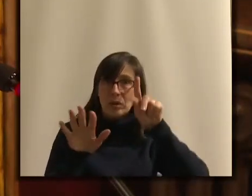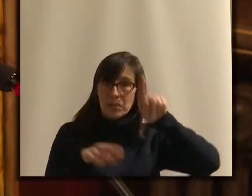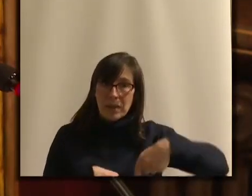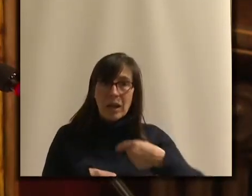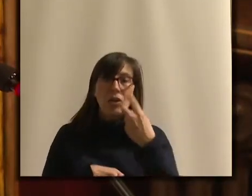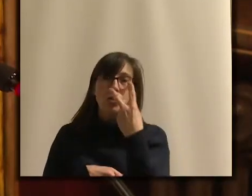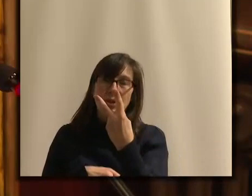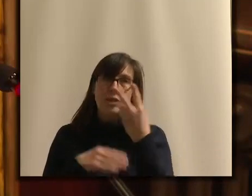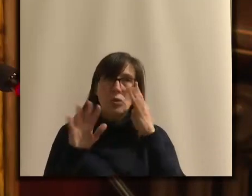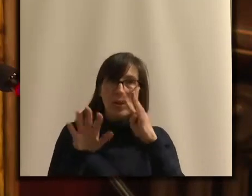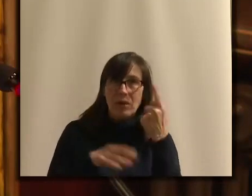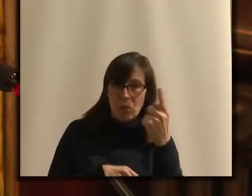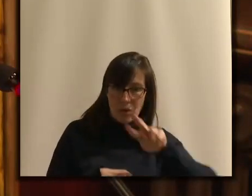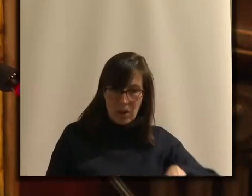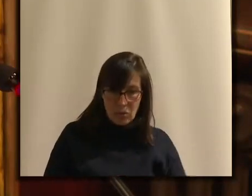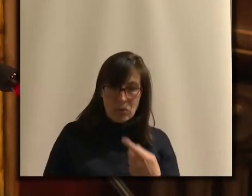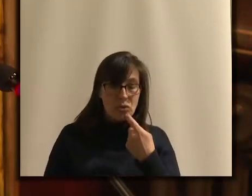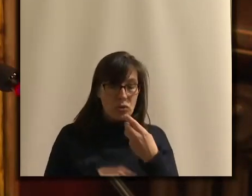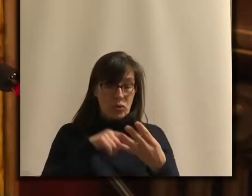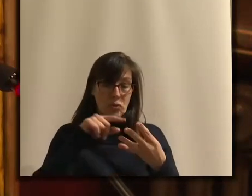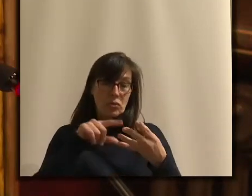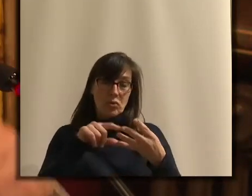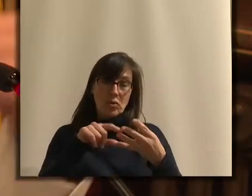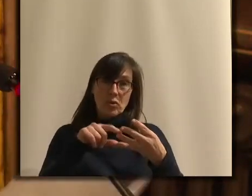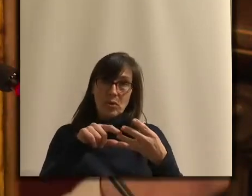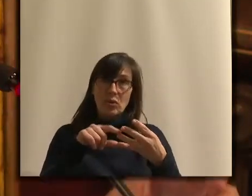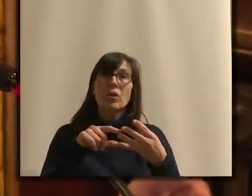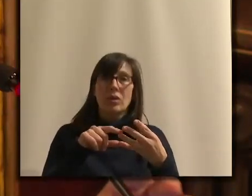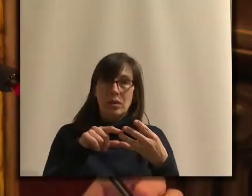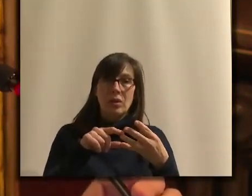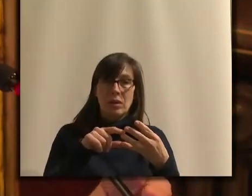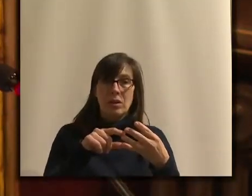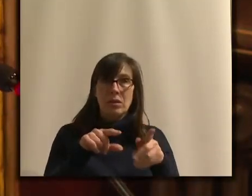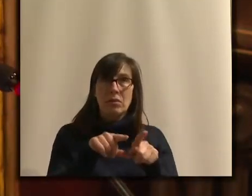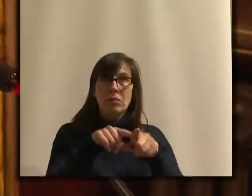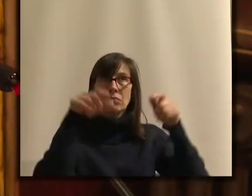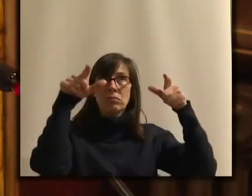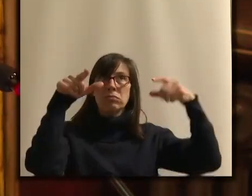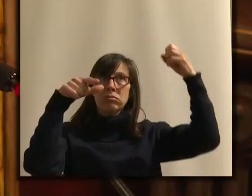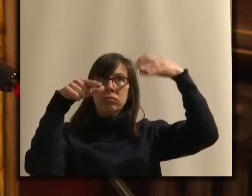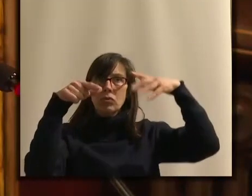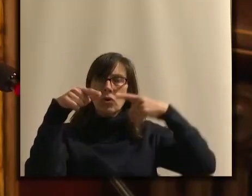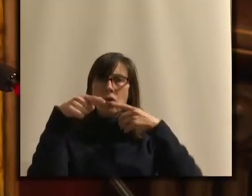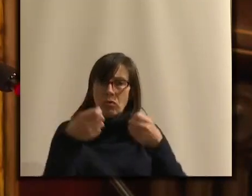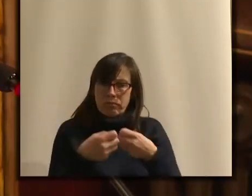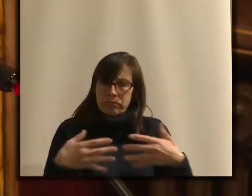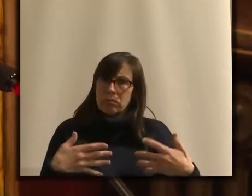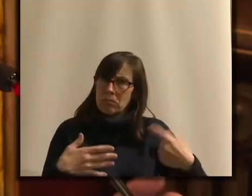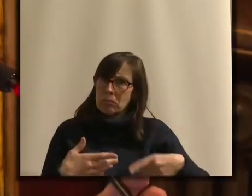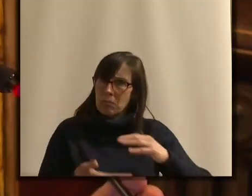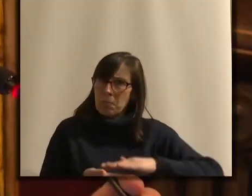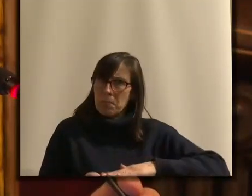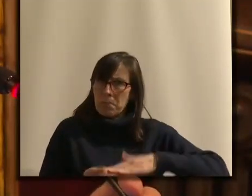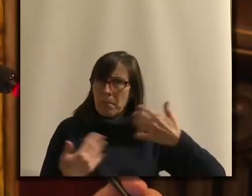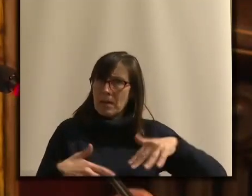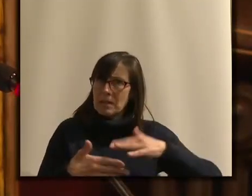178.991 euros. En aquests dos últims casos, matisar que la potència instal·lada és molt superior perquè s'ha contemplat ja en virtut